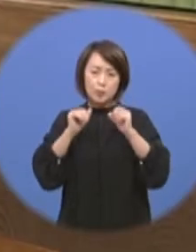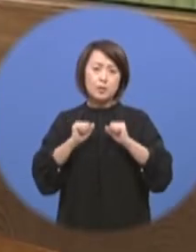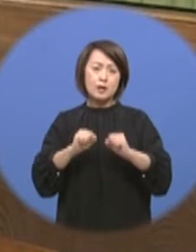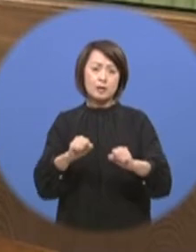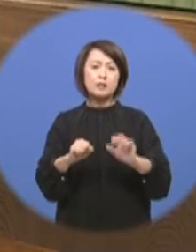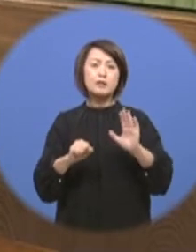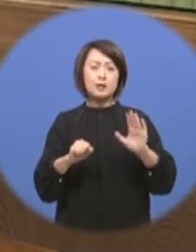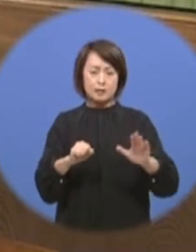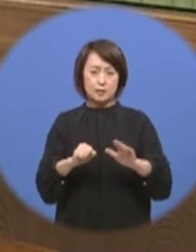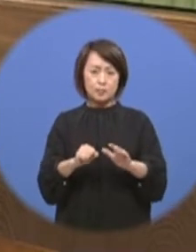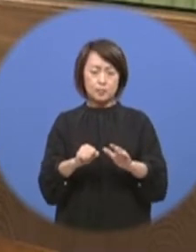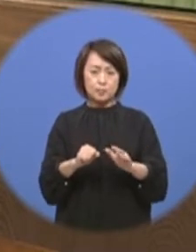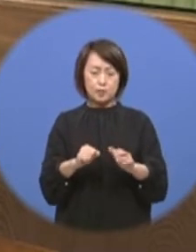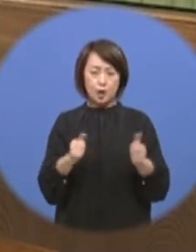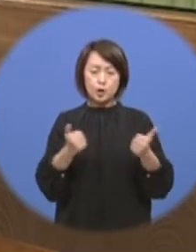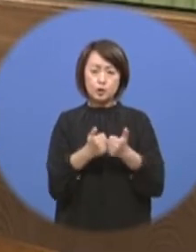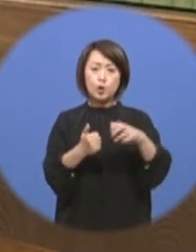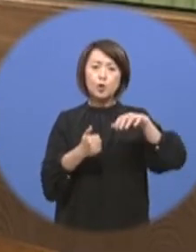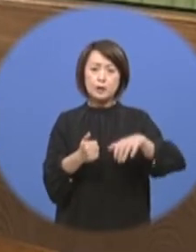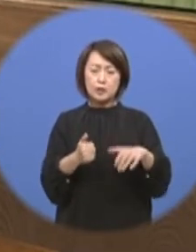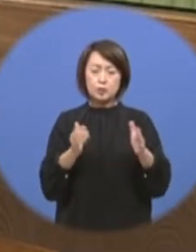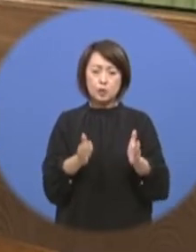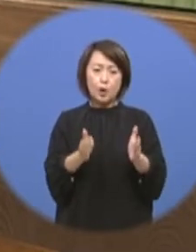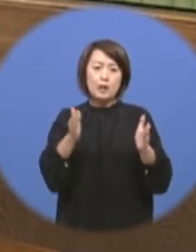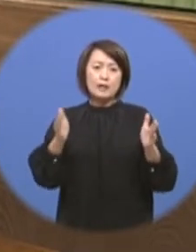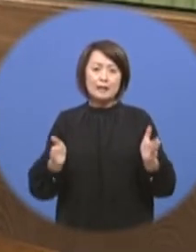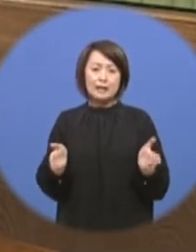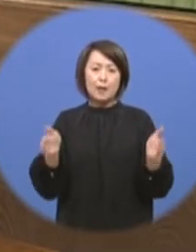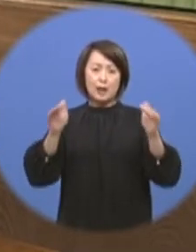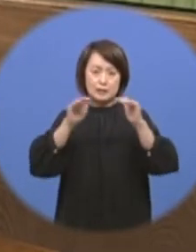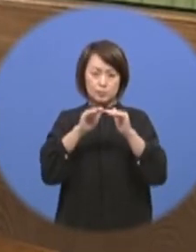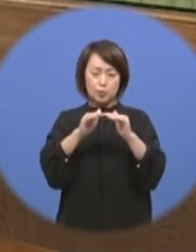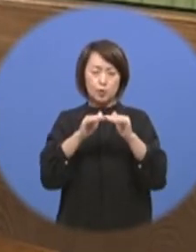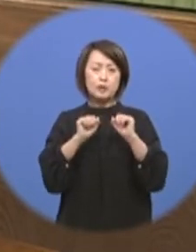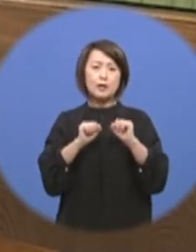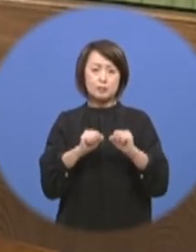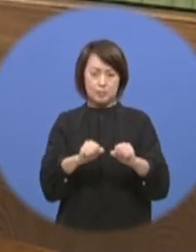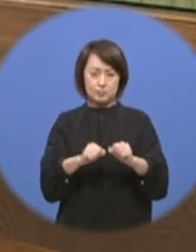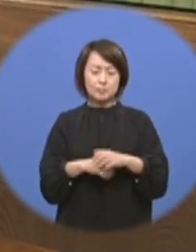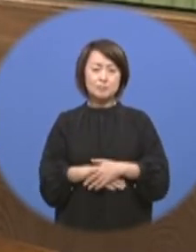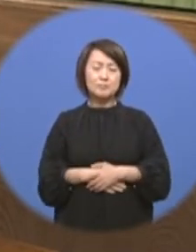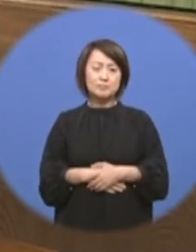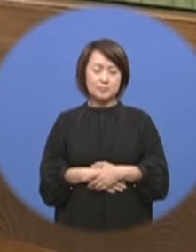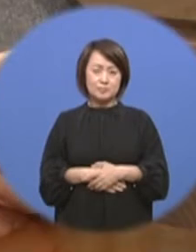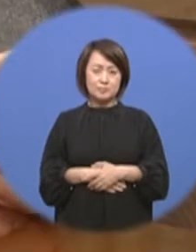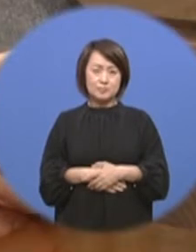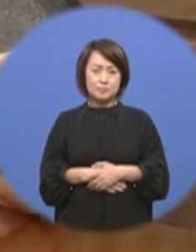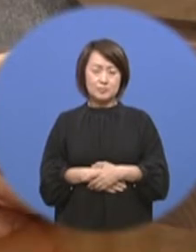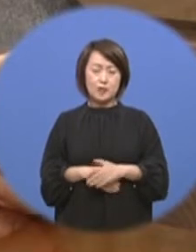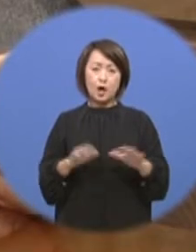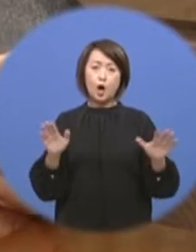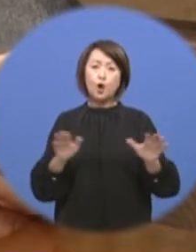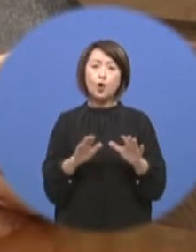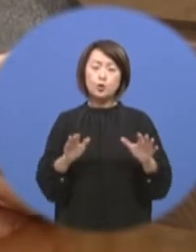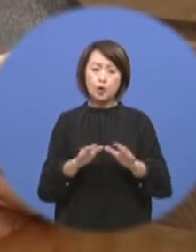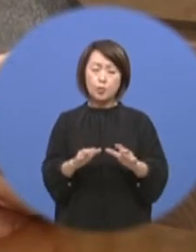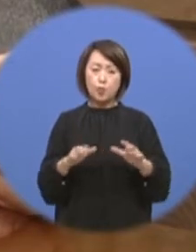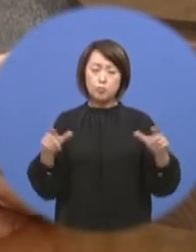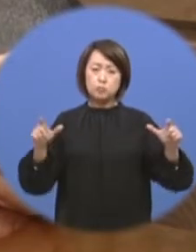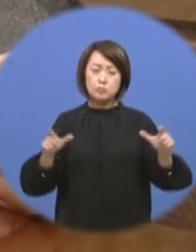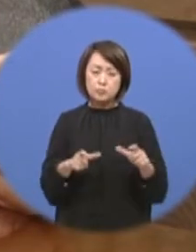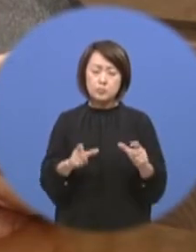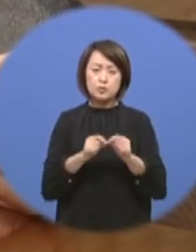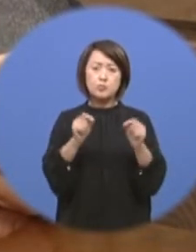建て増しもこれから行っていきますそれから少子化これを何とかし